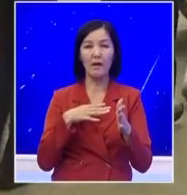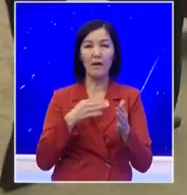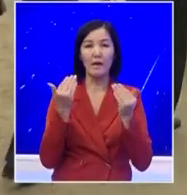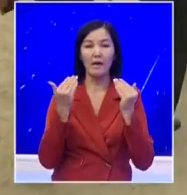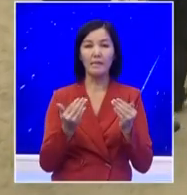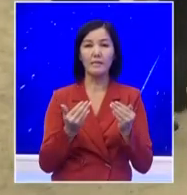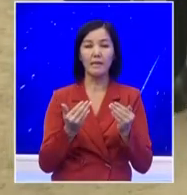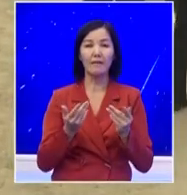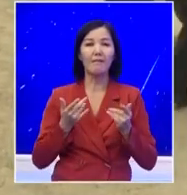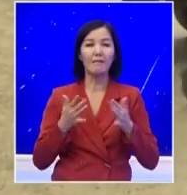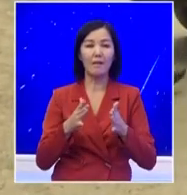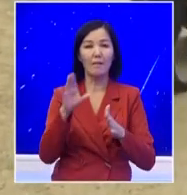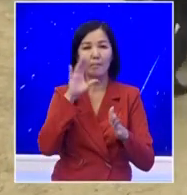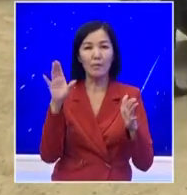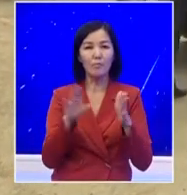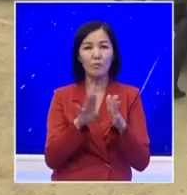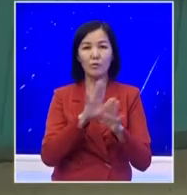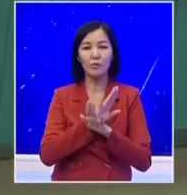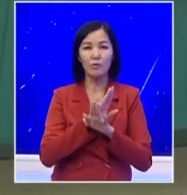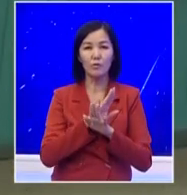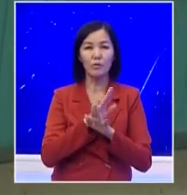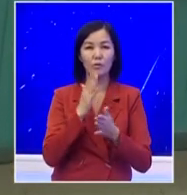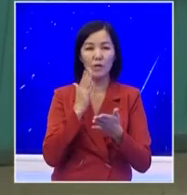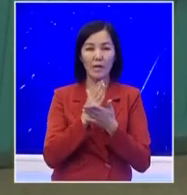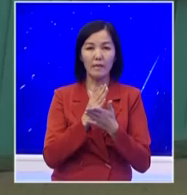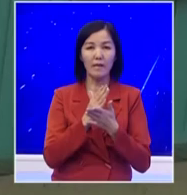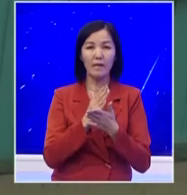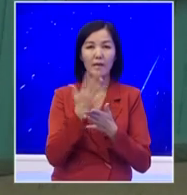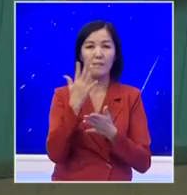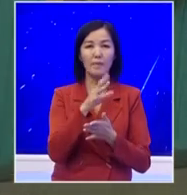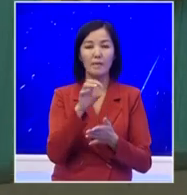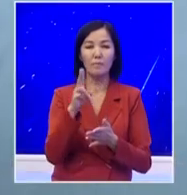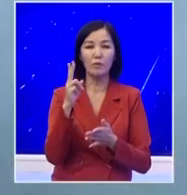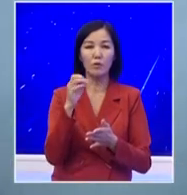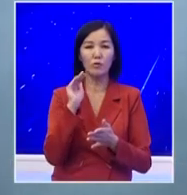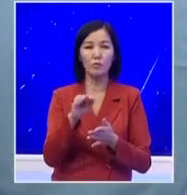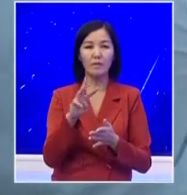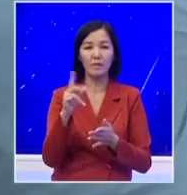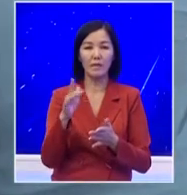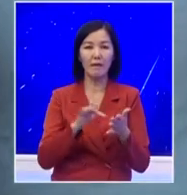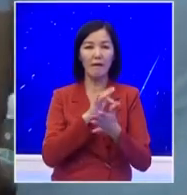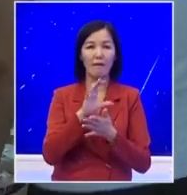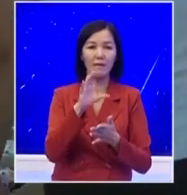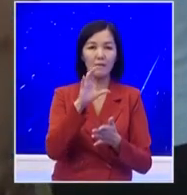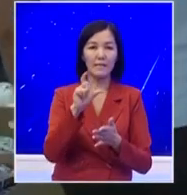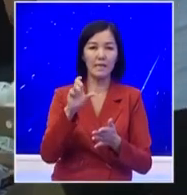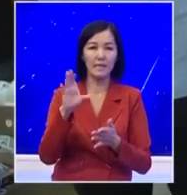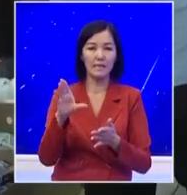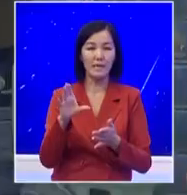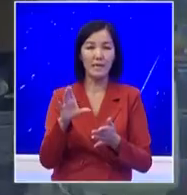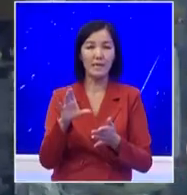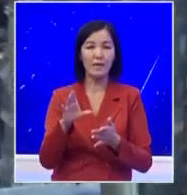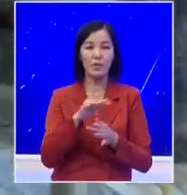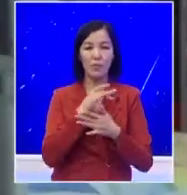Мамандардың ақпарынша, талапты бұзған бұл азаматтардың берешек сомасы 5 миллион 200 мың теңге. Қалалық СЭС мамандары тәртіпті бұзғандардың